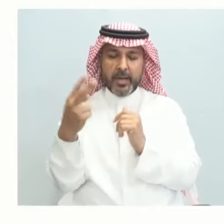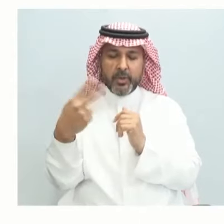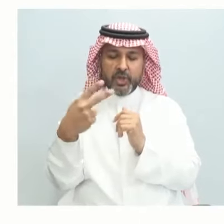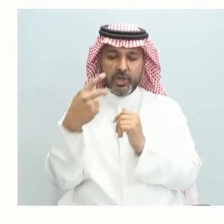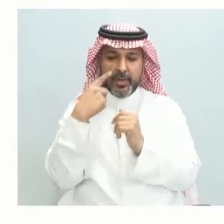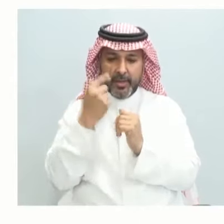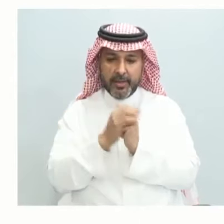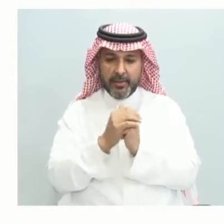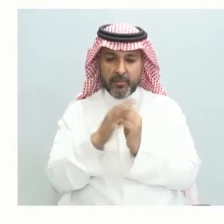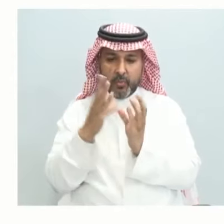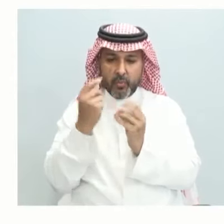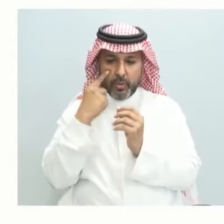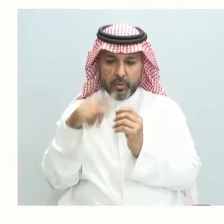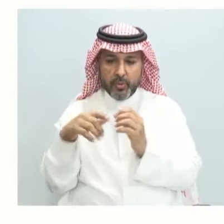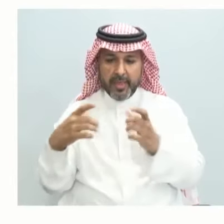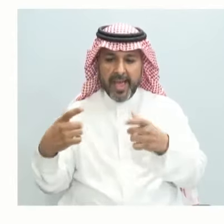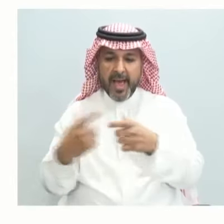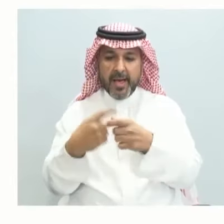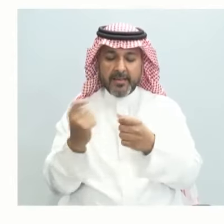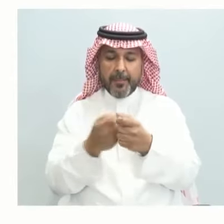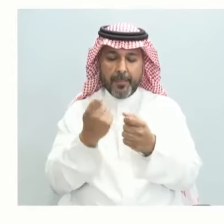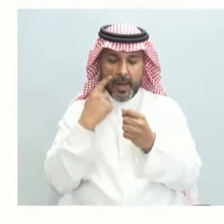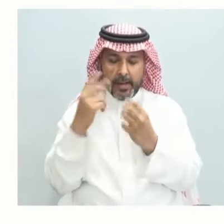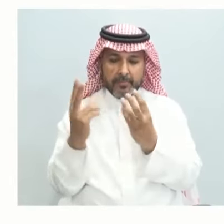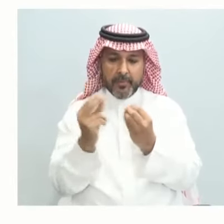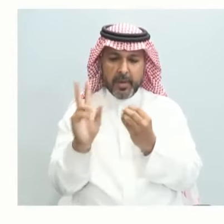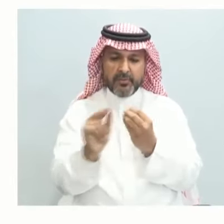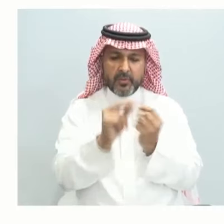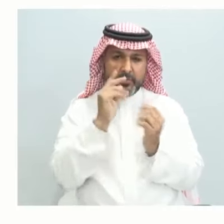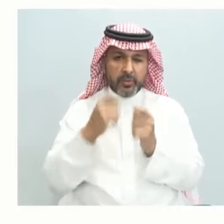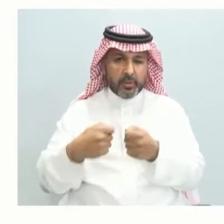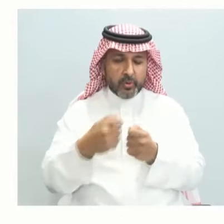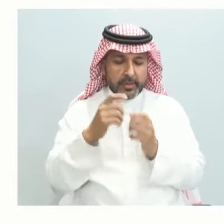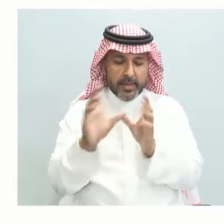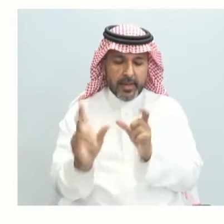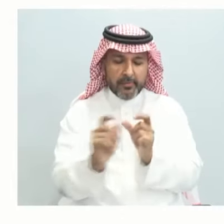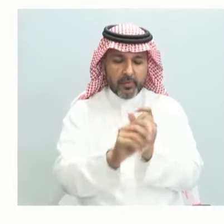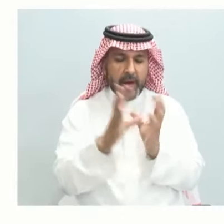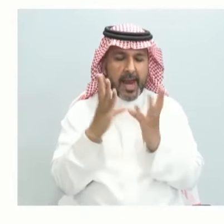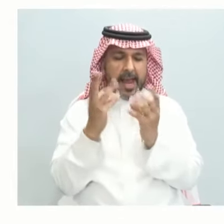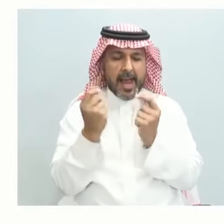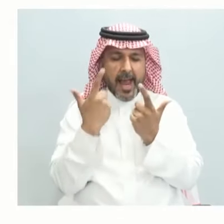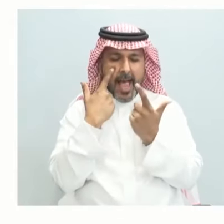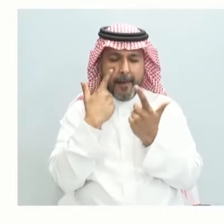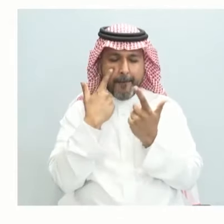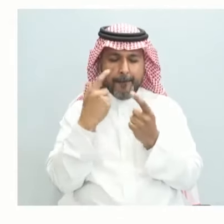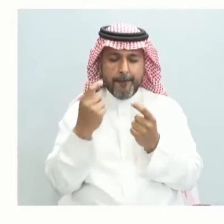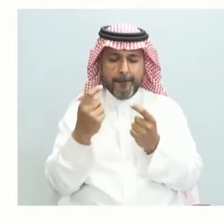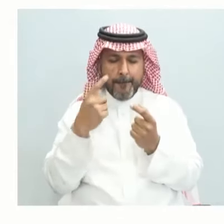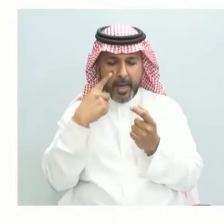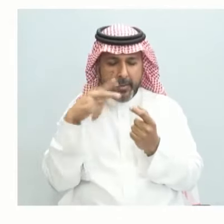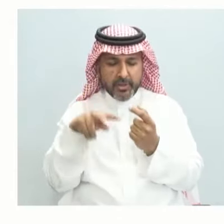ايجاد اكبر عدد ممكن من هذه الحزم اذا نريد ايجاد القاسم المشترك الاكبر